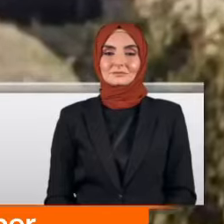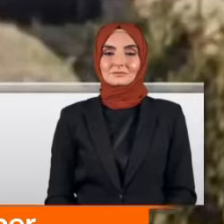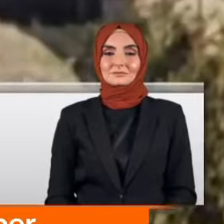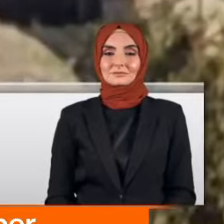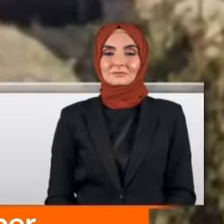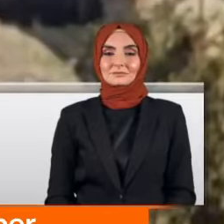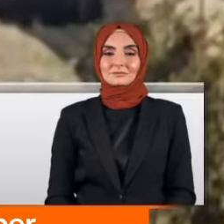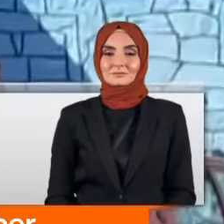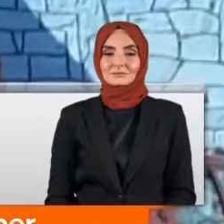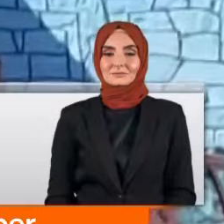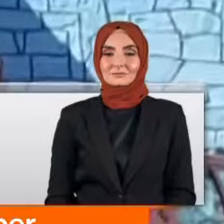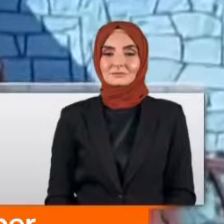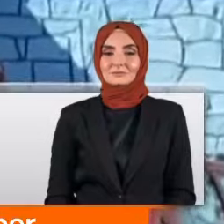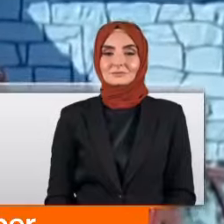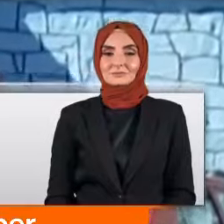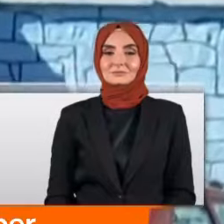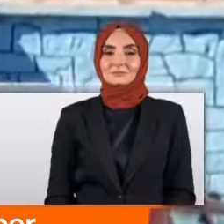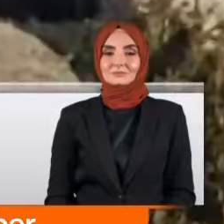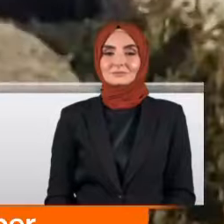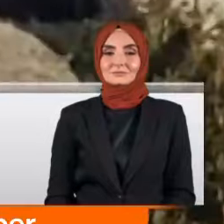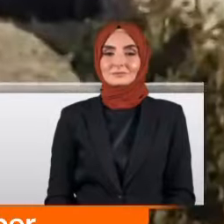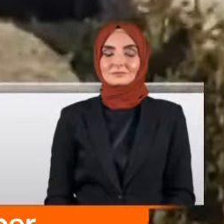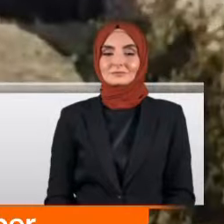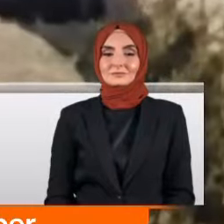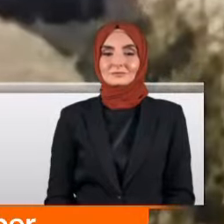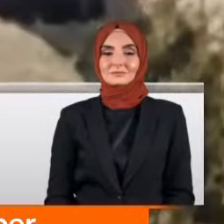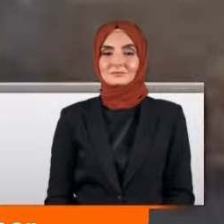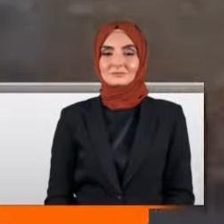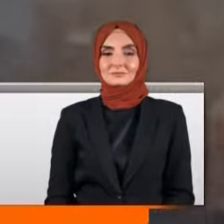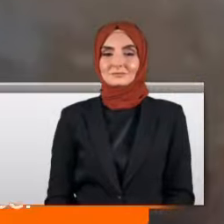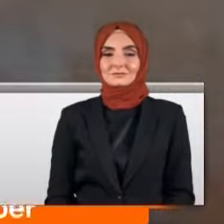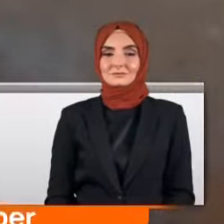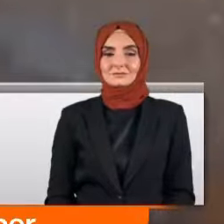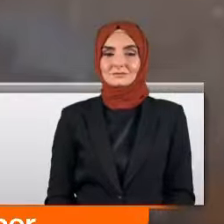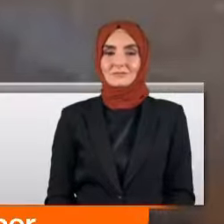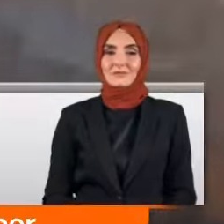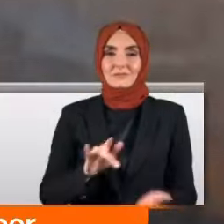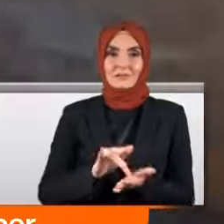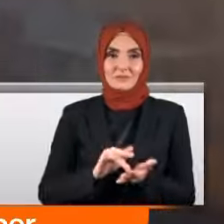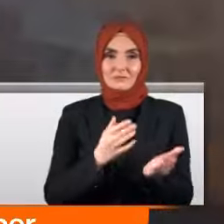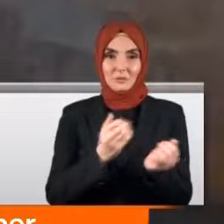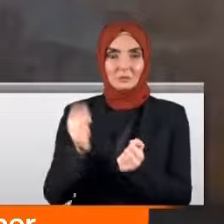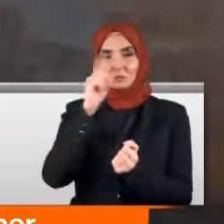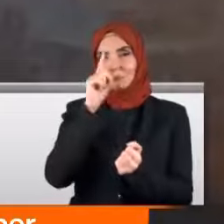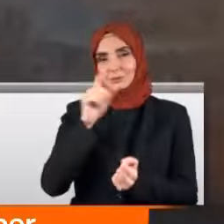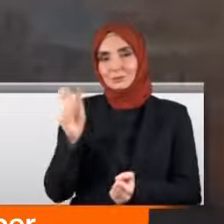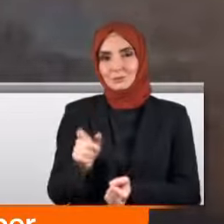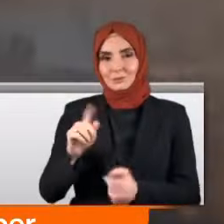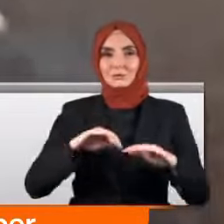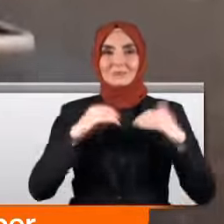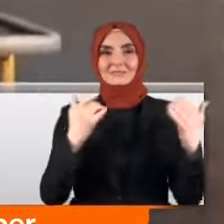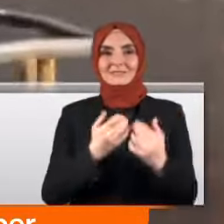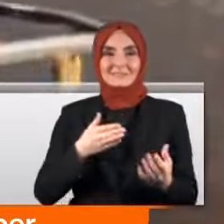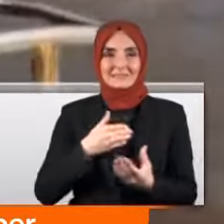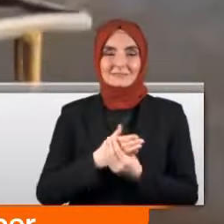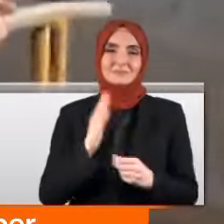Takımı yalnız bırakmak yok. Vinç olur, çatı olur. Elbet izleyecek bir yer buluruz. Aldığı ceza yüzünden stada girişi yasaklandı ama